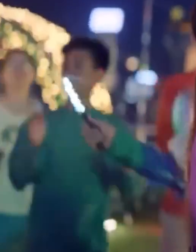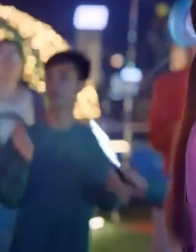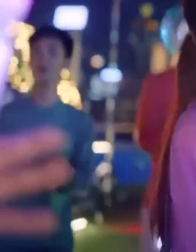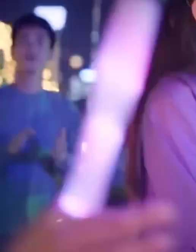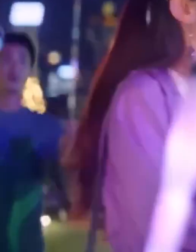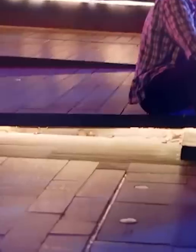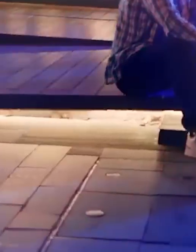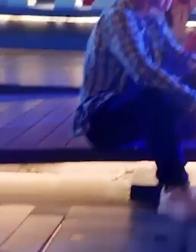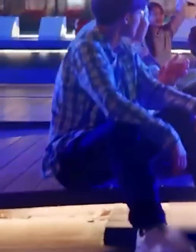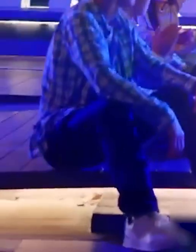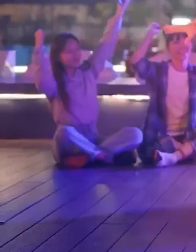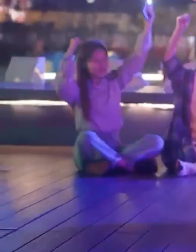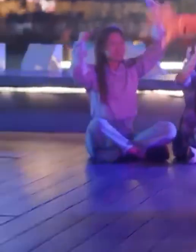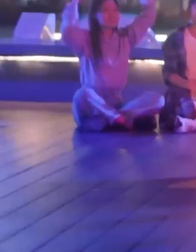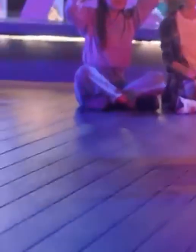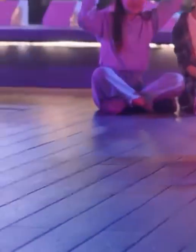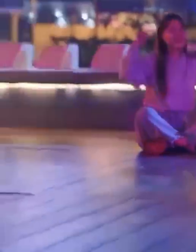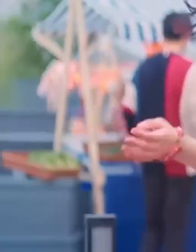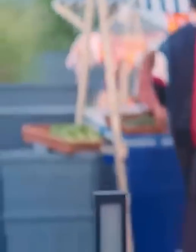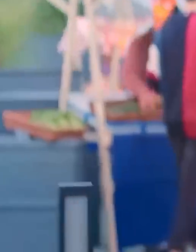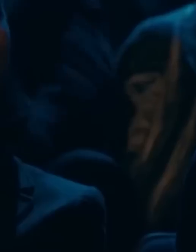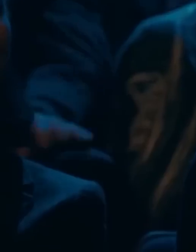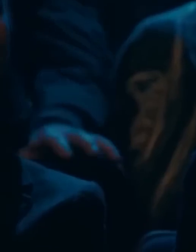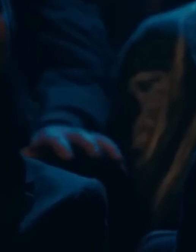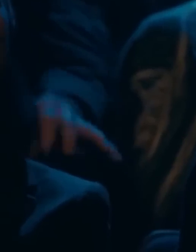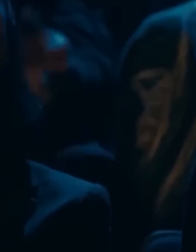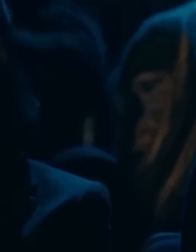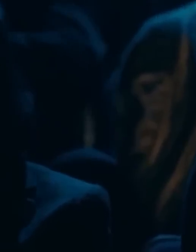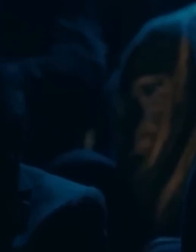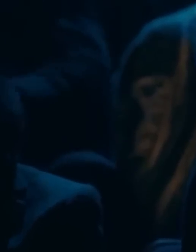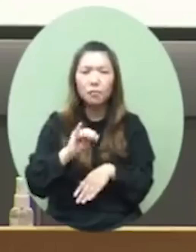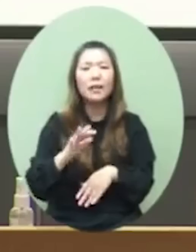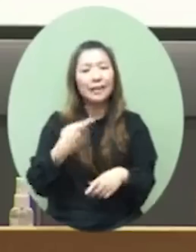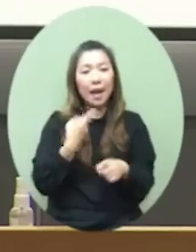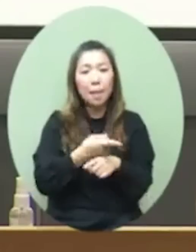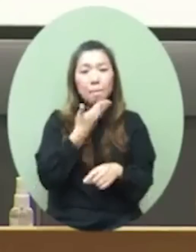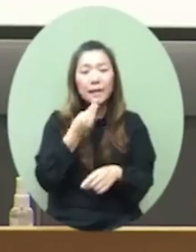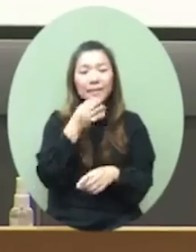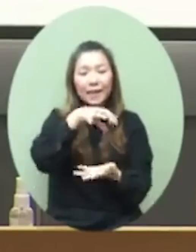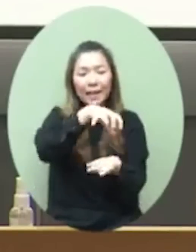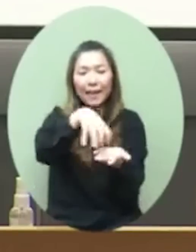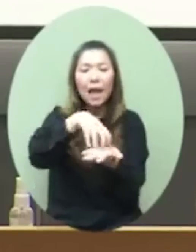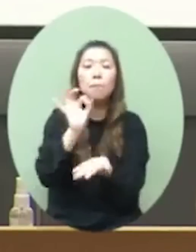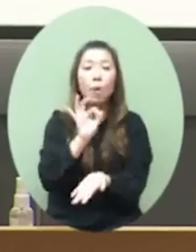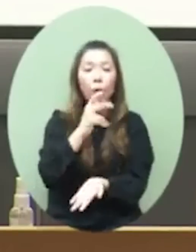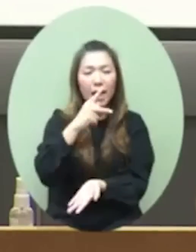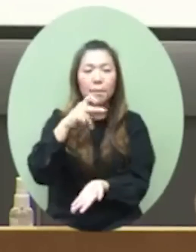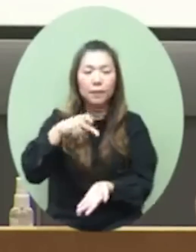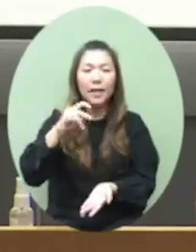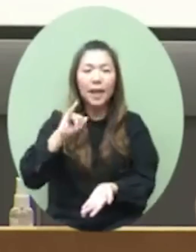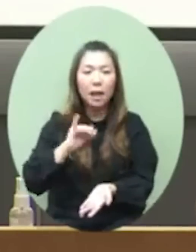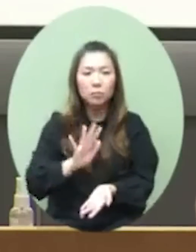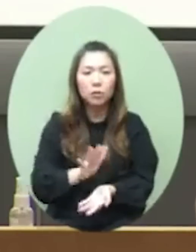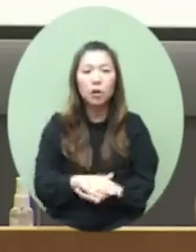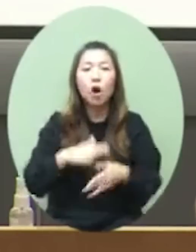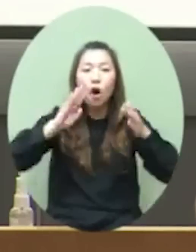拜六喺湾仔海滨花园搞海陆嘉年华。一听就知好开心啦！成个开心香港会使2000万，咁会带嚟几